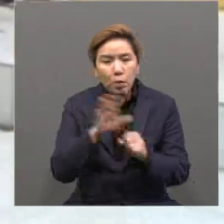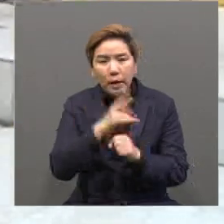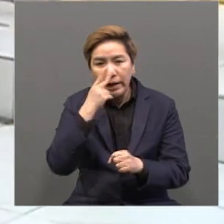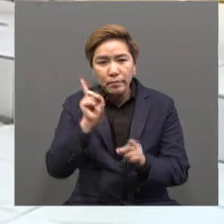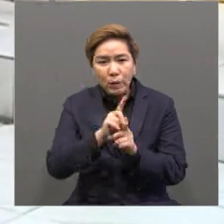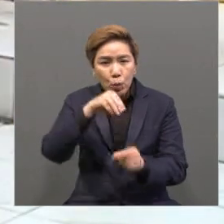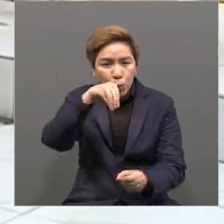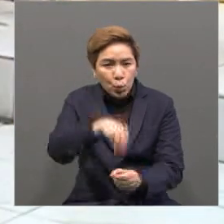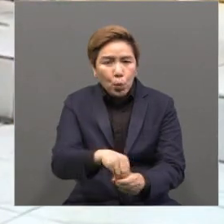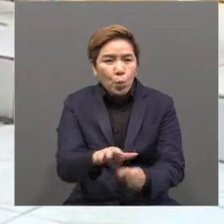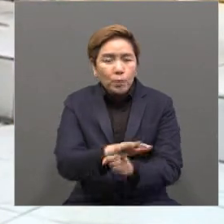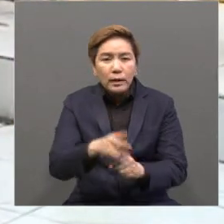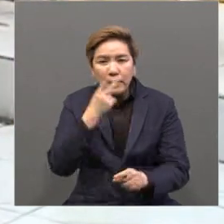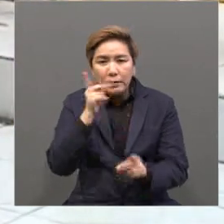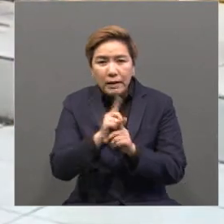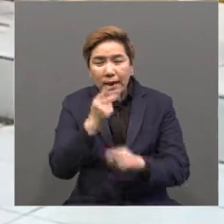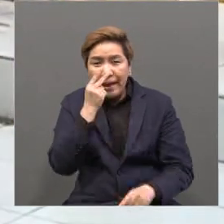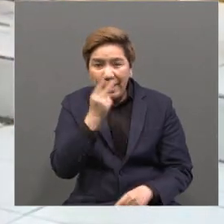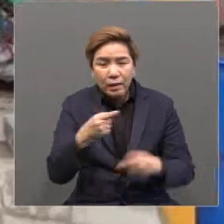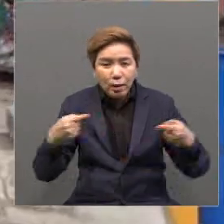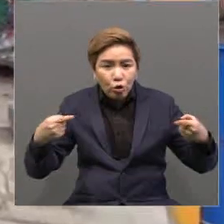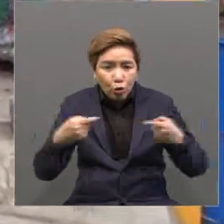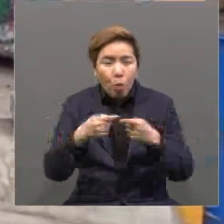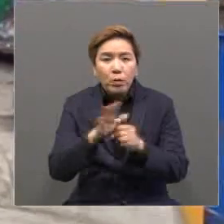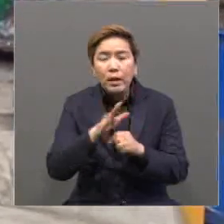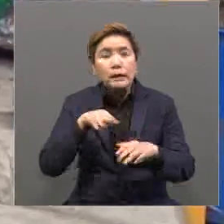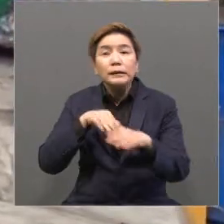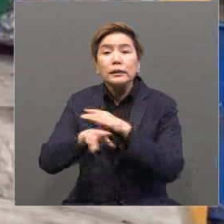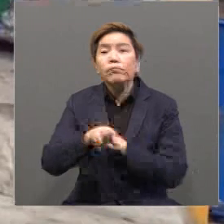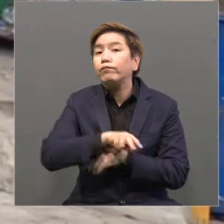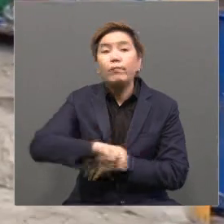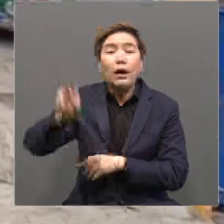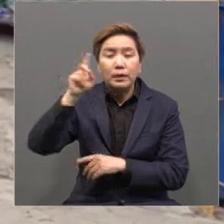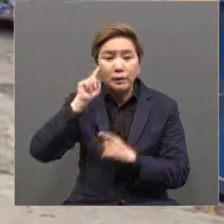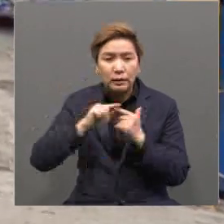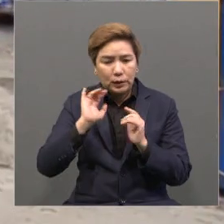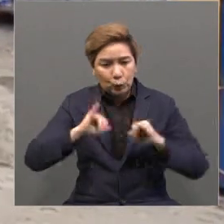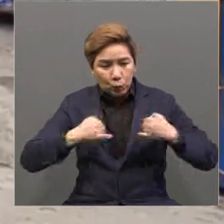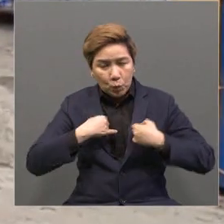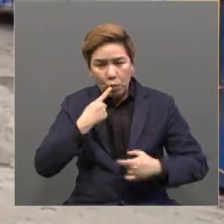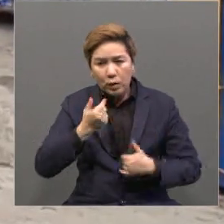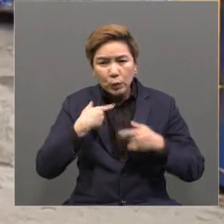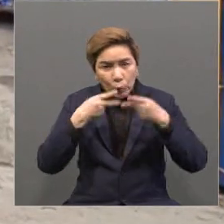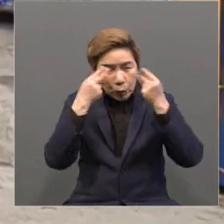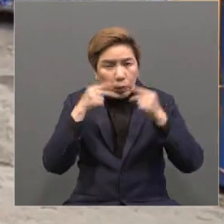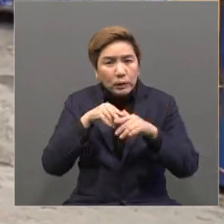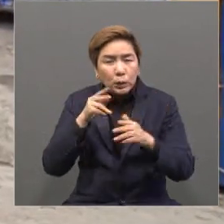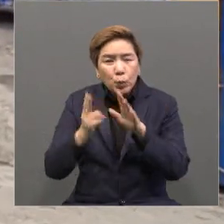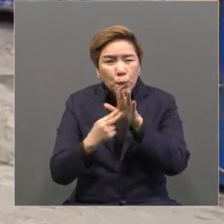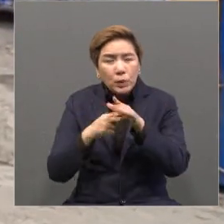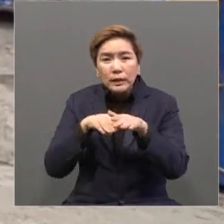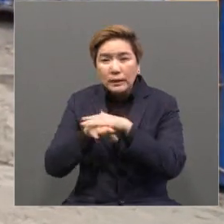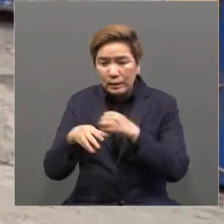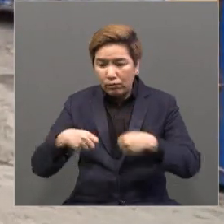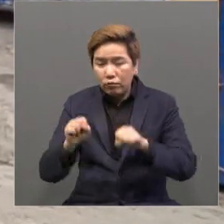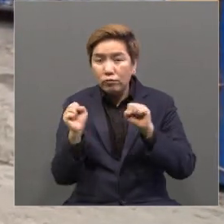ที่โจรน่ะอยู่พอดีพอโจรเห็นปุ๊บตกใจวิ่งหนีไปเลยนะครับเจ้าของหอก็บอกว่าโจรแสบเนี่ยวิ่งหนีไปแล้ว